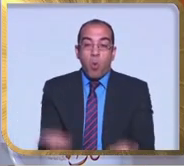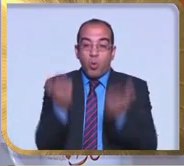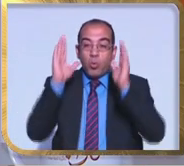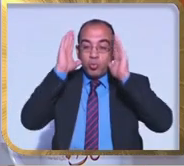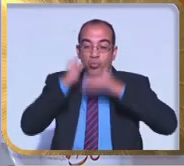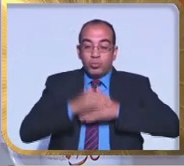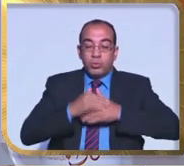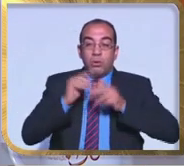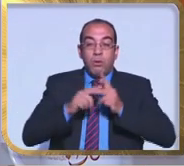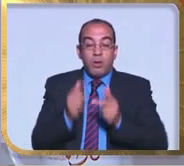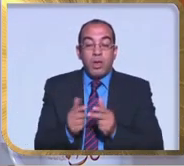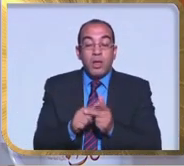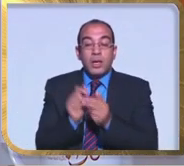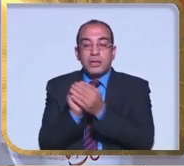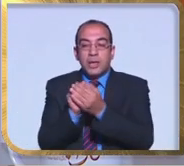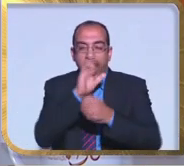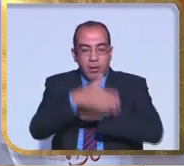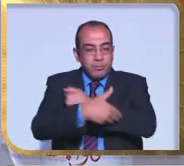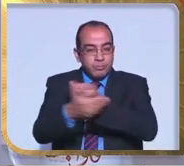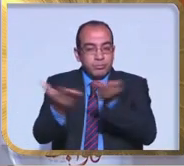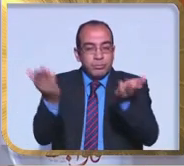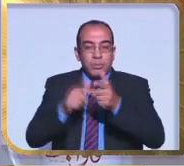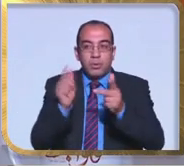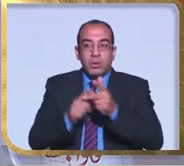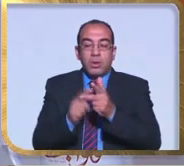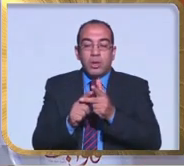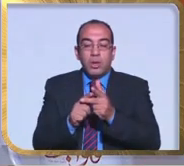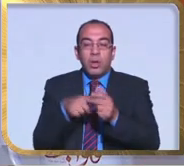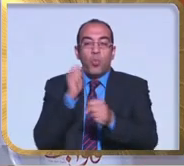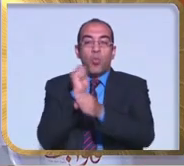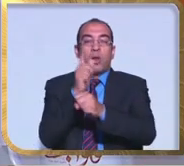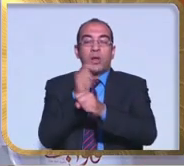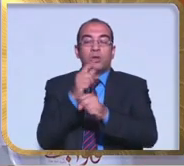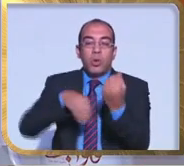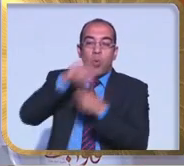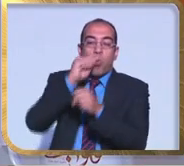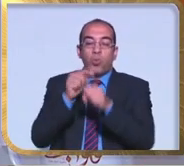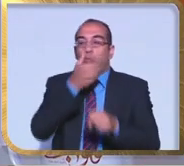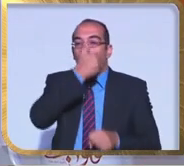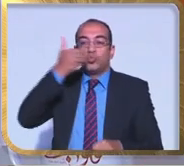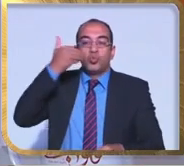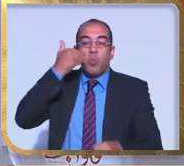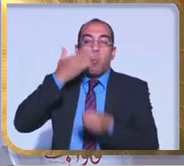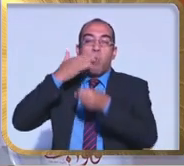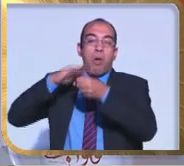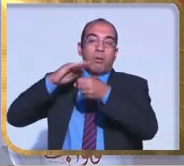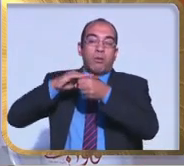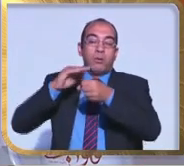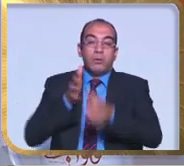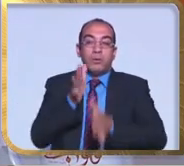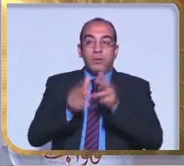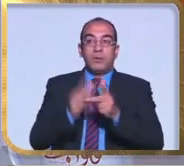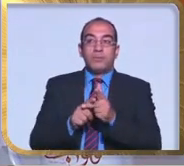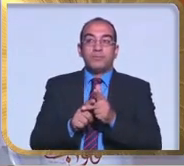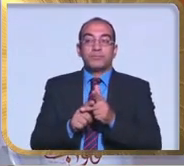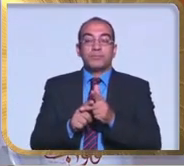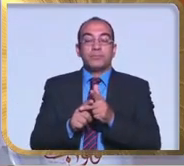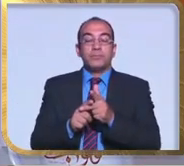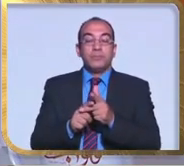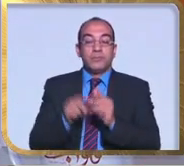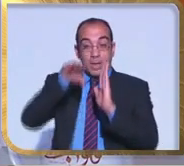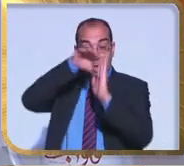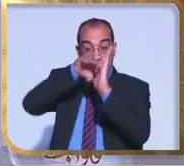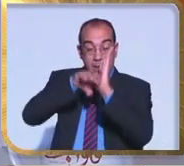الصلاة، وإيتاء الزكاة، والحج، وصوم رمضان.